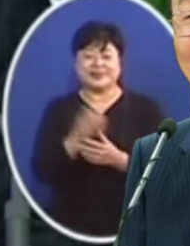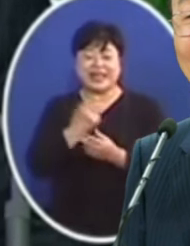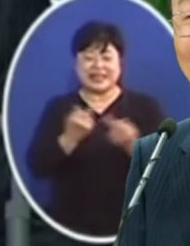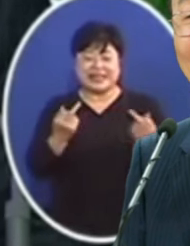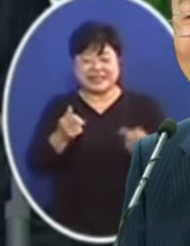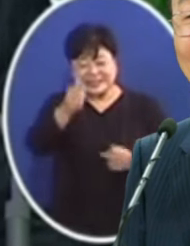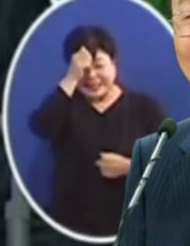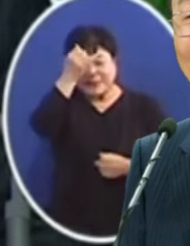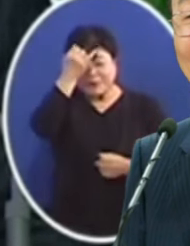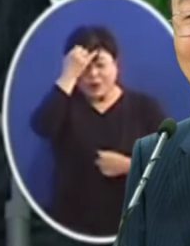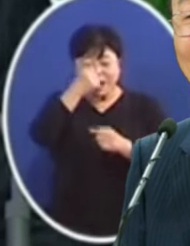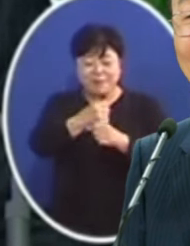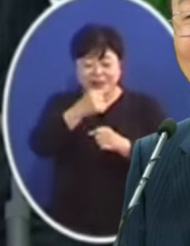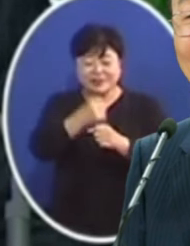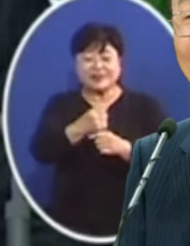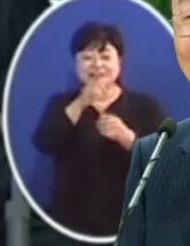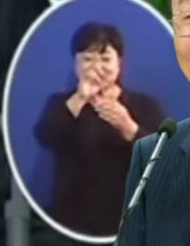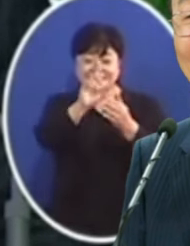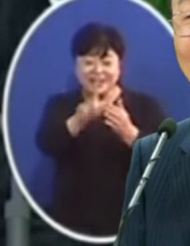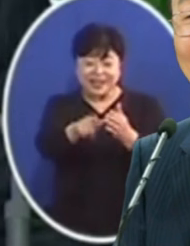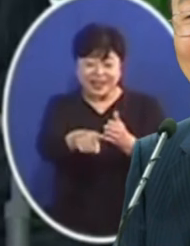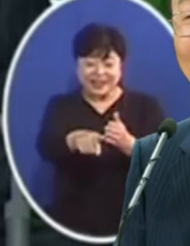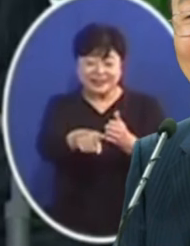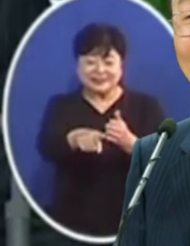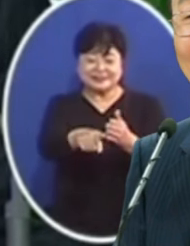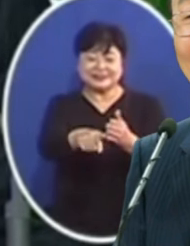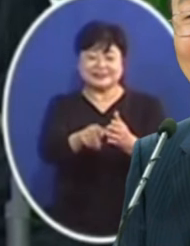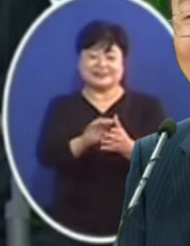에덴에서 아담과 하와를 지었을 때